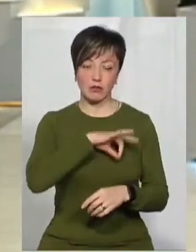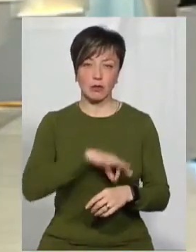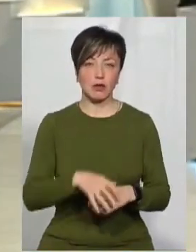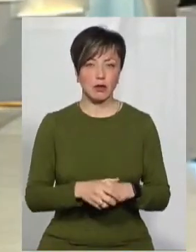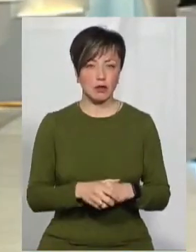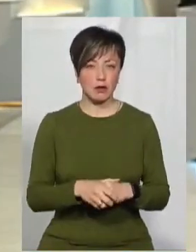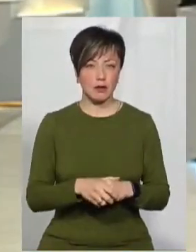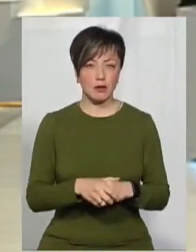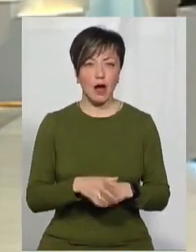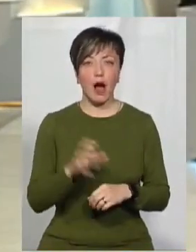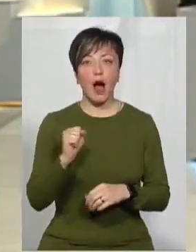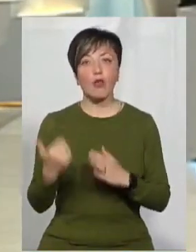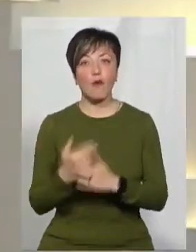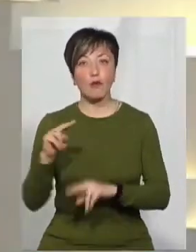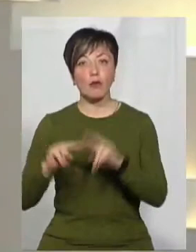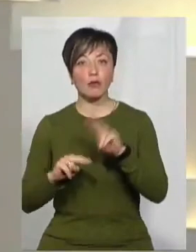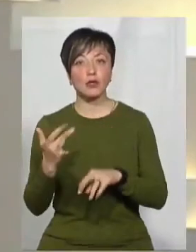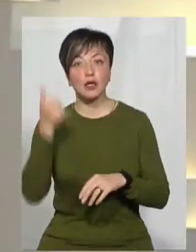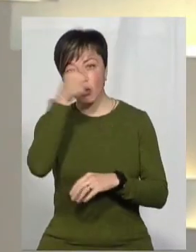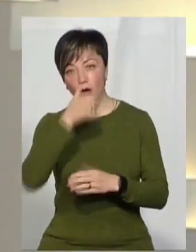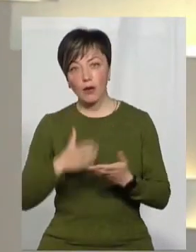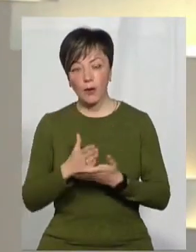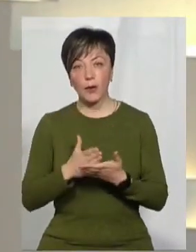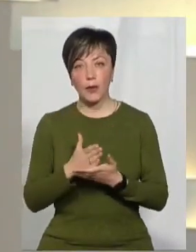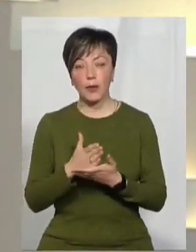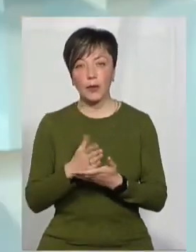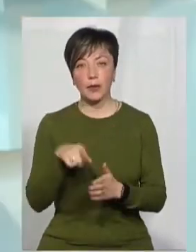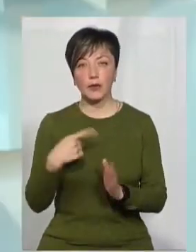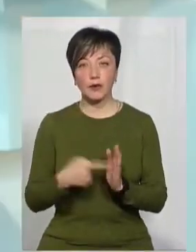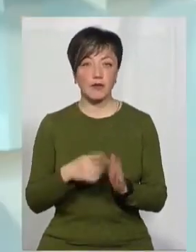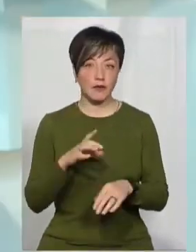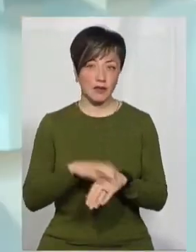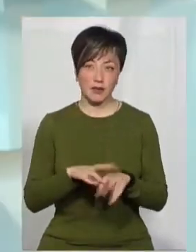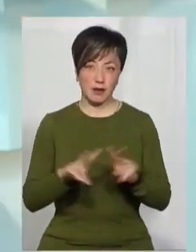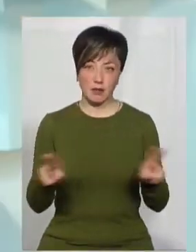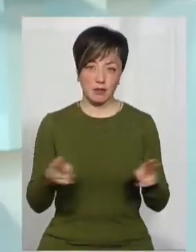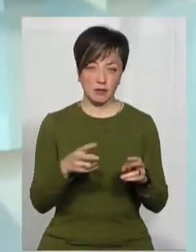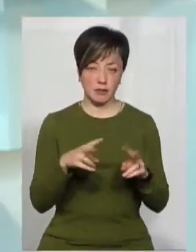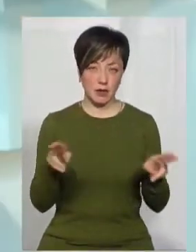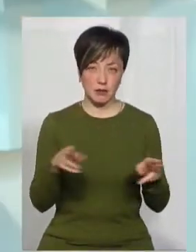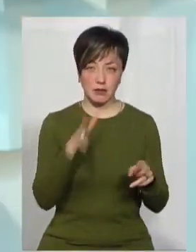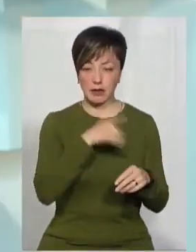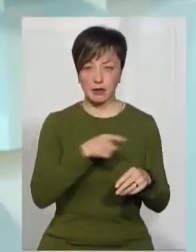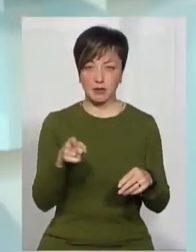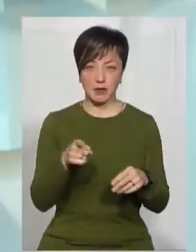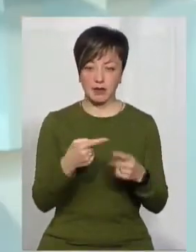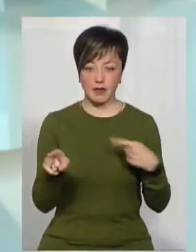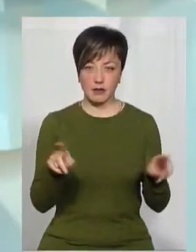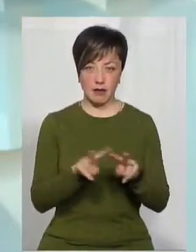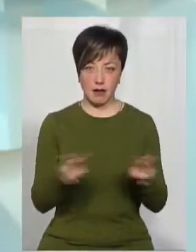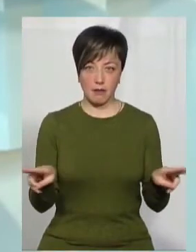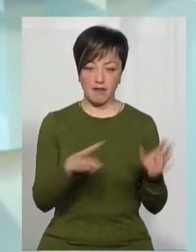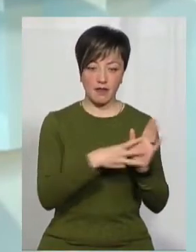що стосується тої побудованої, що довкола Дунаєвець? Ну, фактично так само, такі самі, якби, такі, да. Тобто гарантійні терміни не